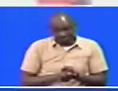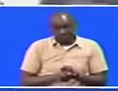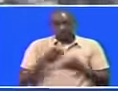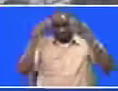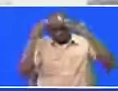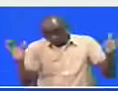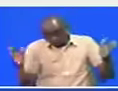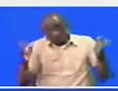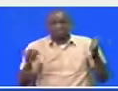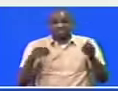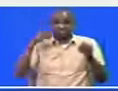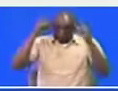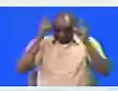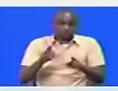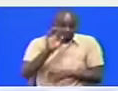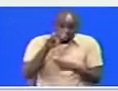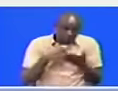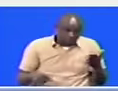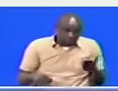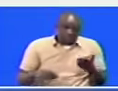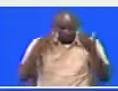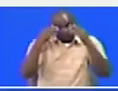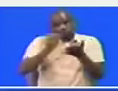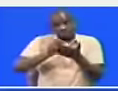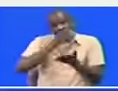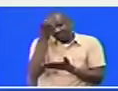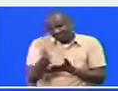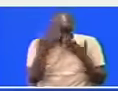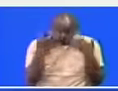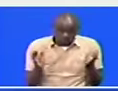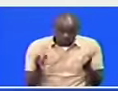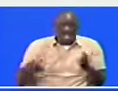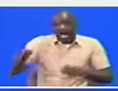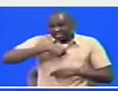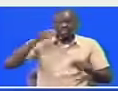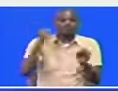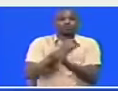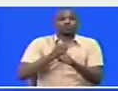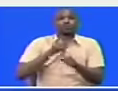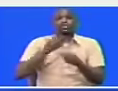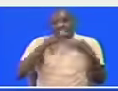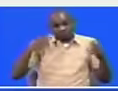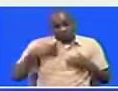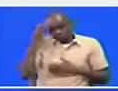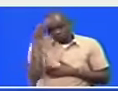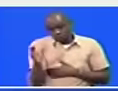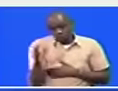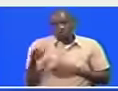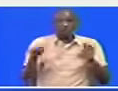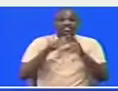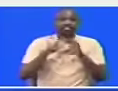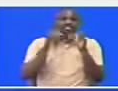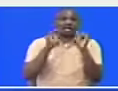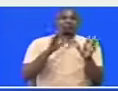know. There are supposed to be resolutions to be signed. We cannot sign something that we have not participated in